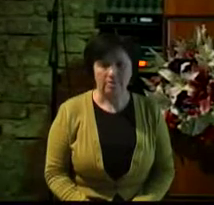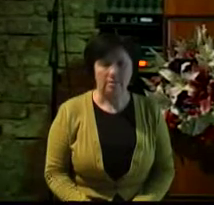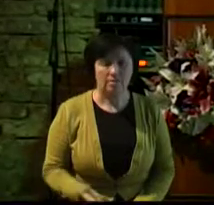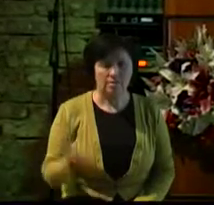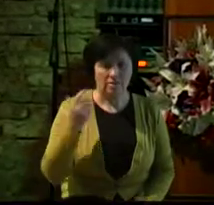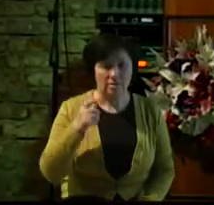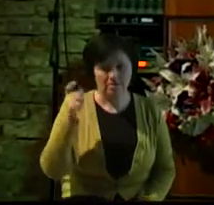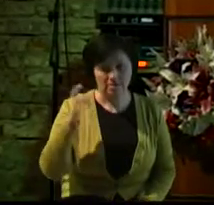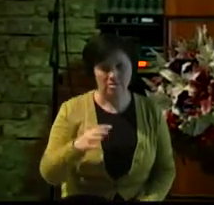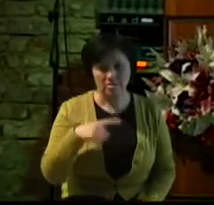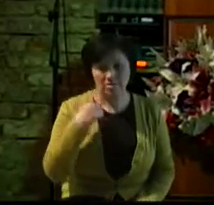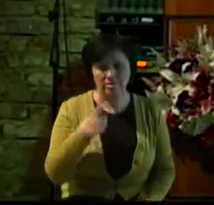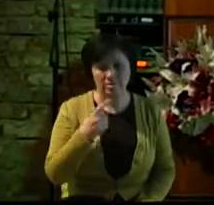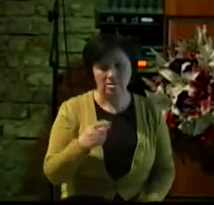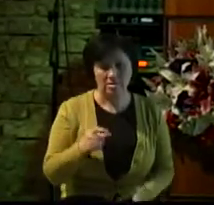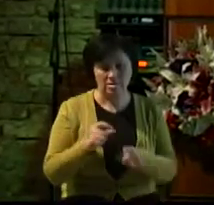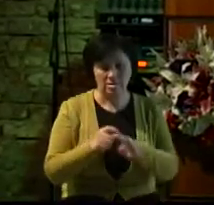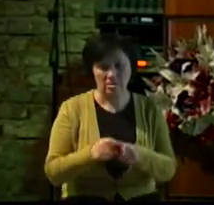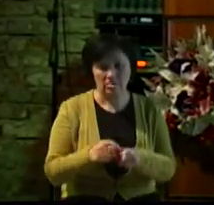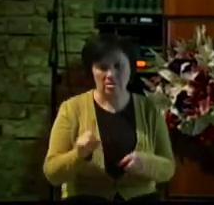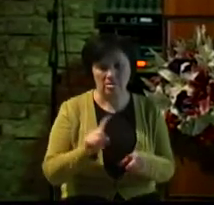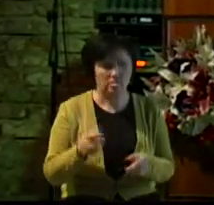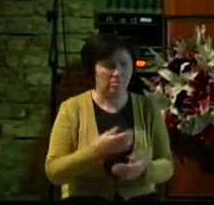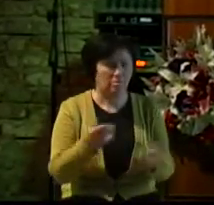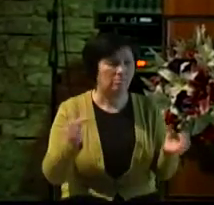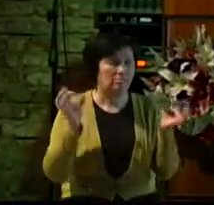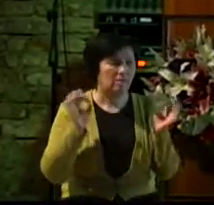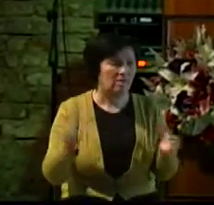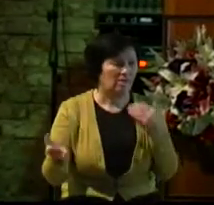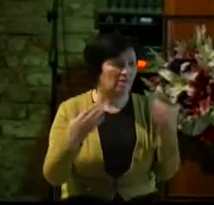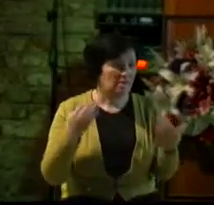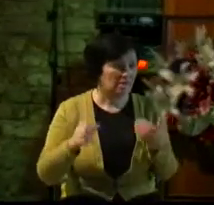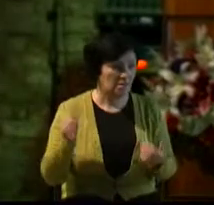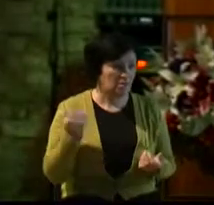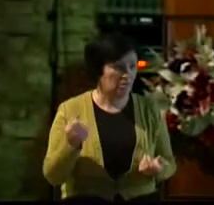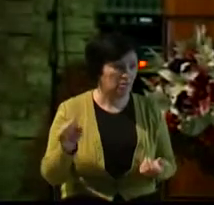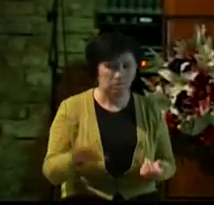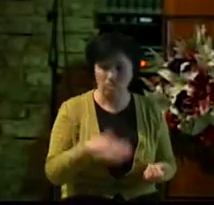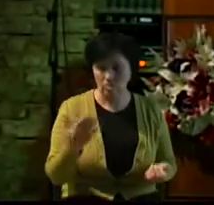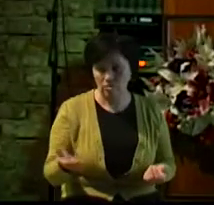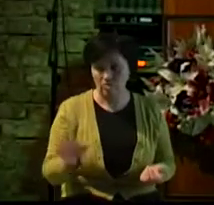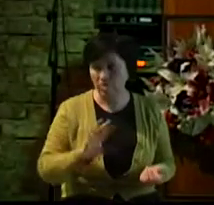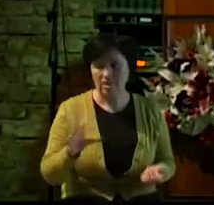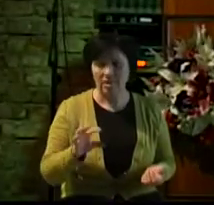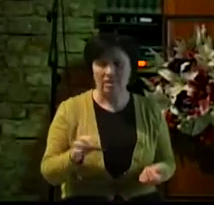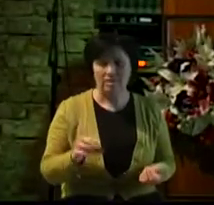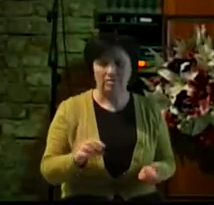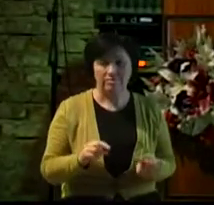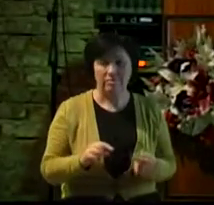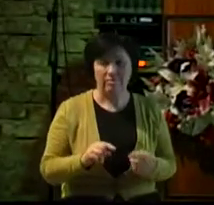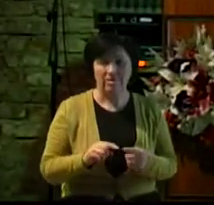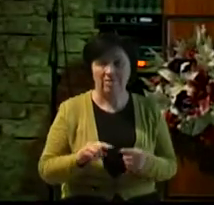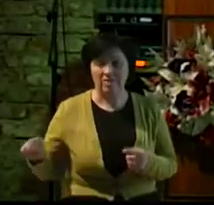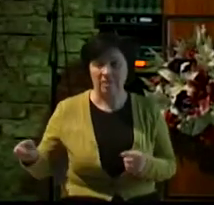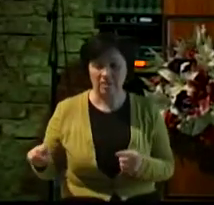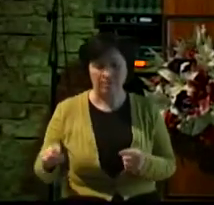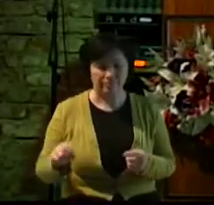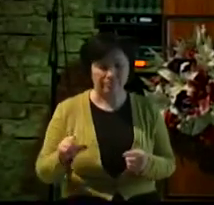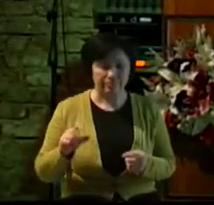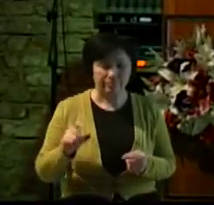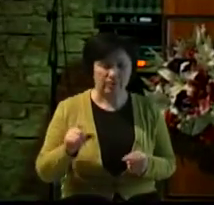же, когда Господь говорил эти слова о том, чтобы мы правильно относились друг к другу, Он не исключал из числа